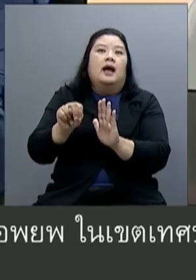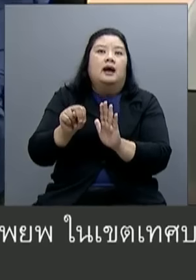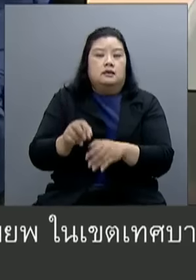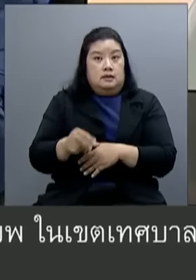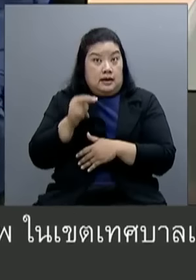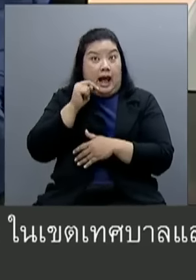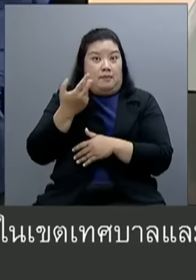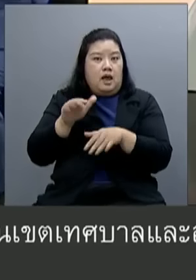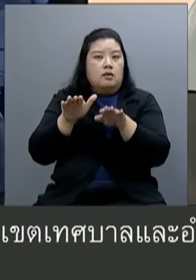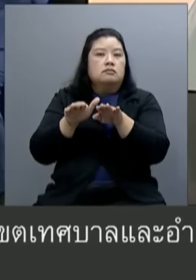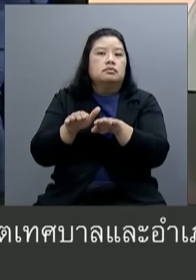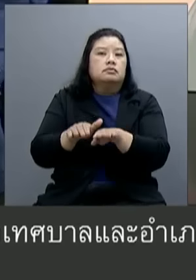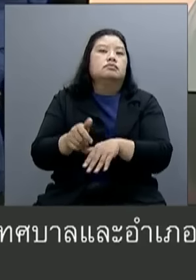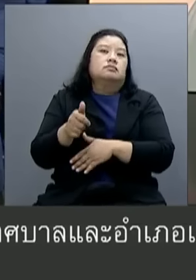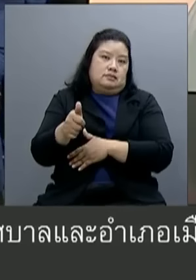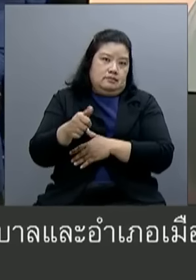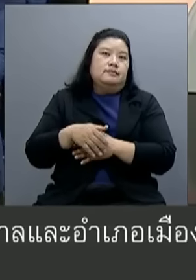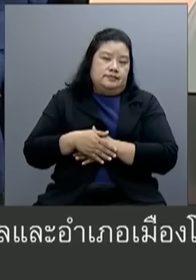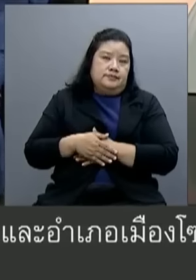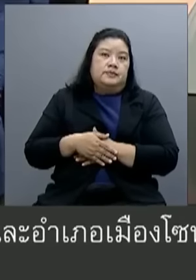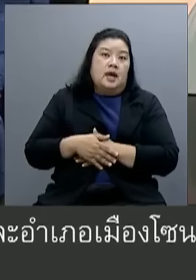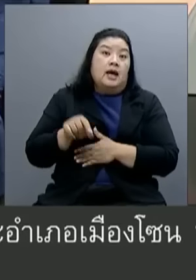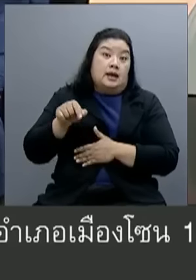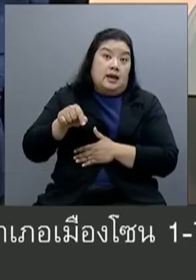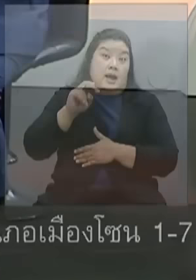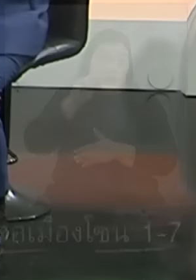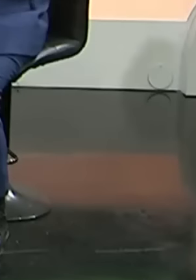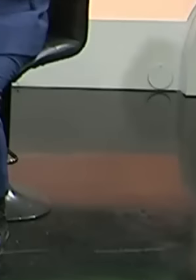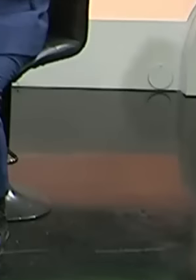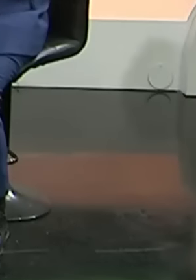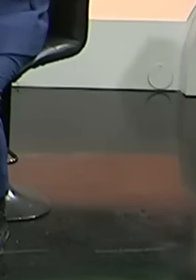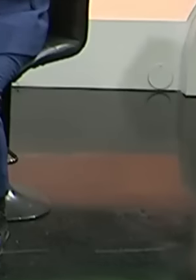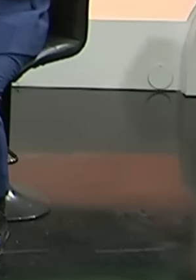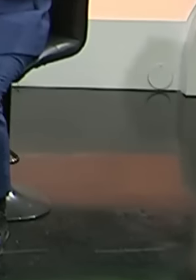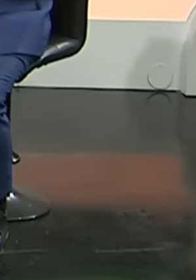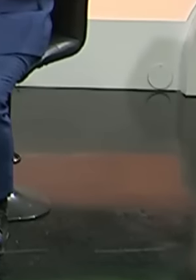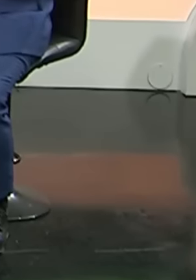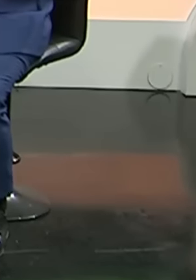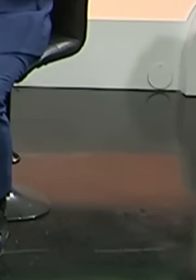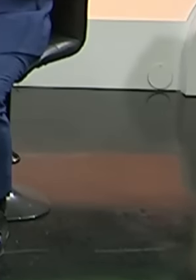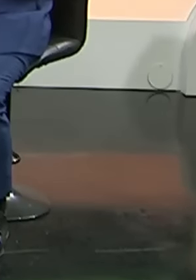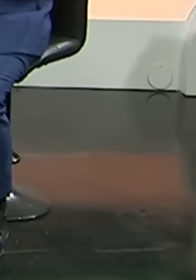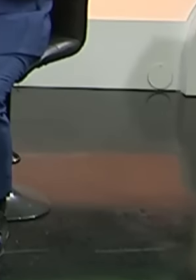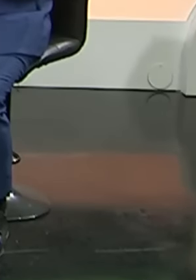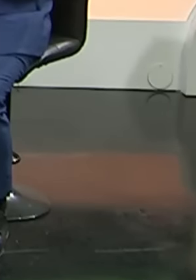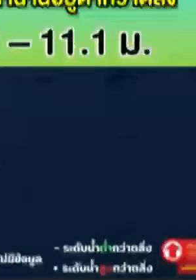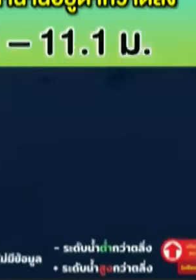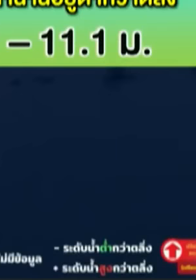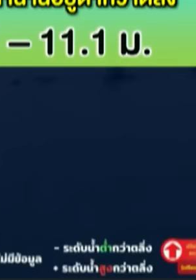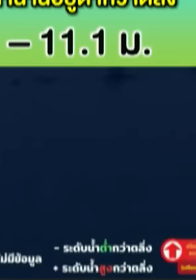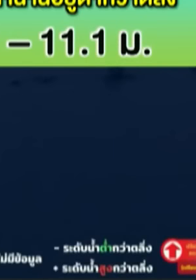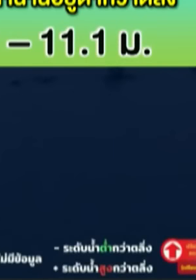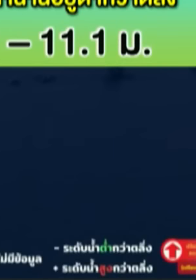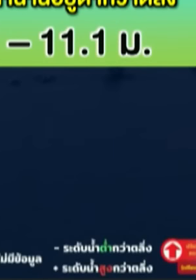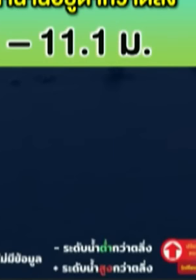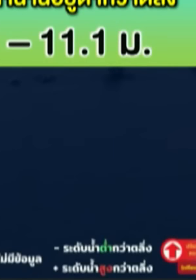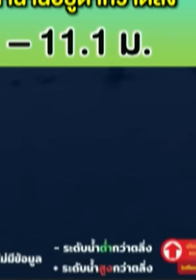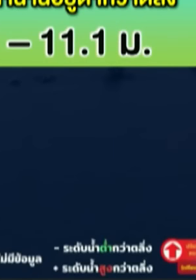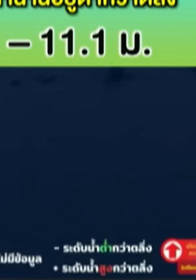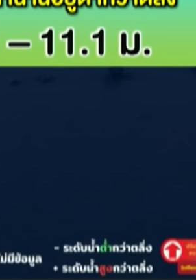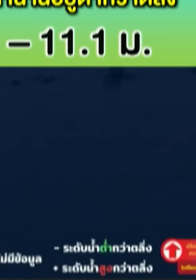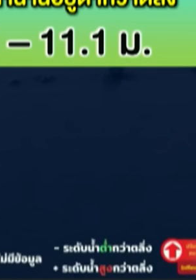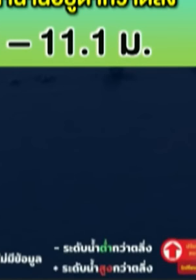แล้วนะครับน้ำในส่วนนี้ครับจะเข้าไปสู่เขื่อนสิริกิติ์นะครับก็จะส่งผลให้น้ำขยับขึ้นมาเลยครับ